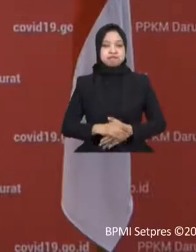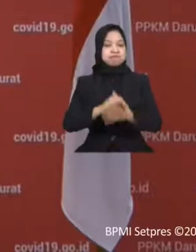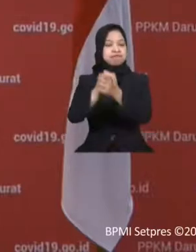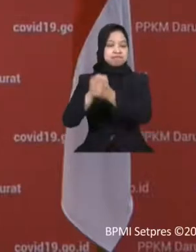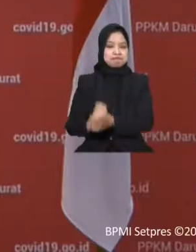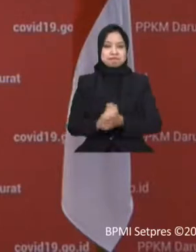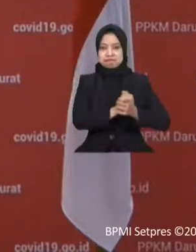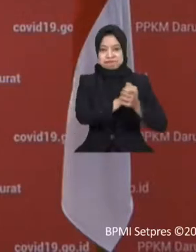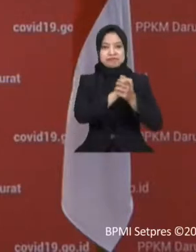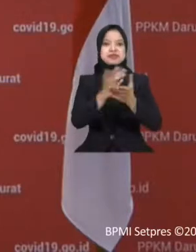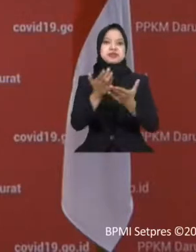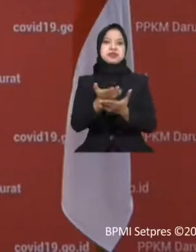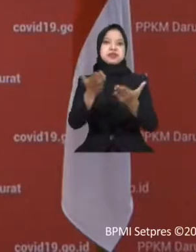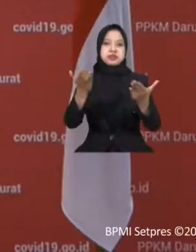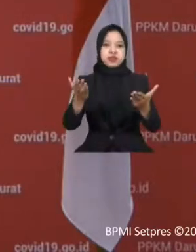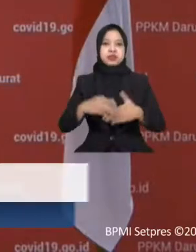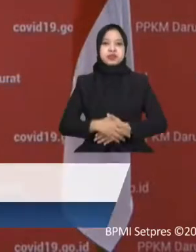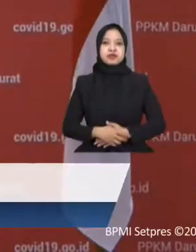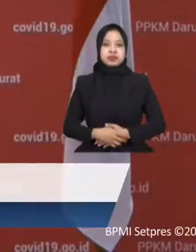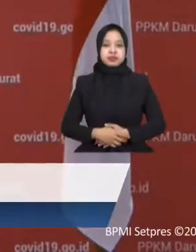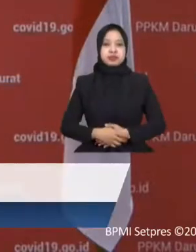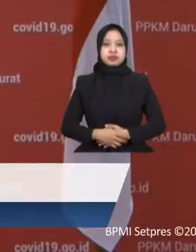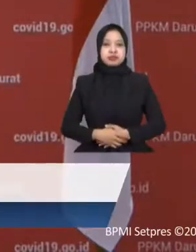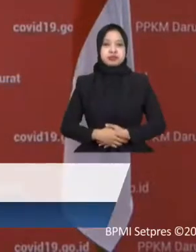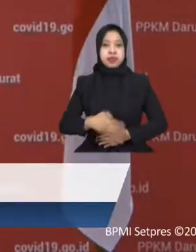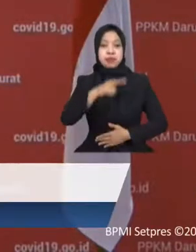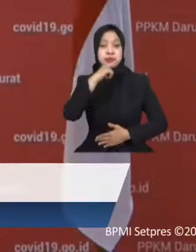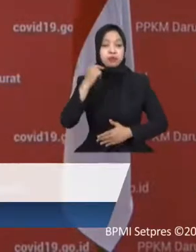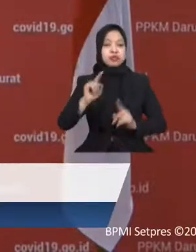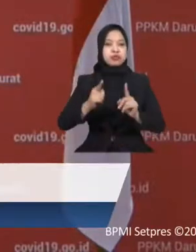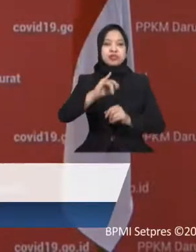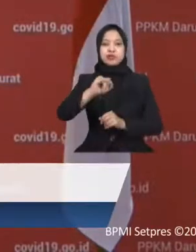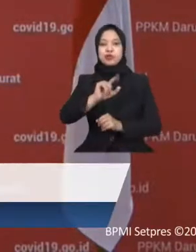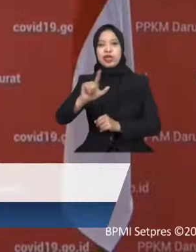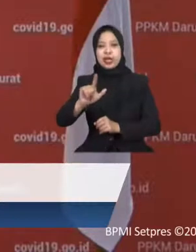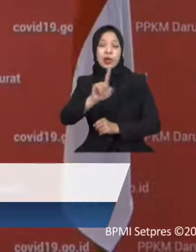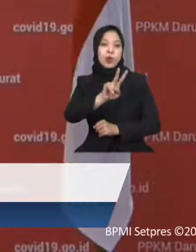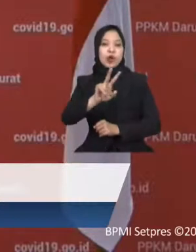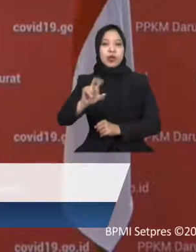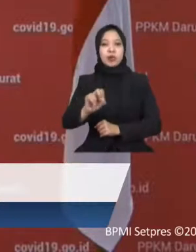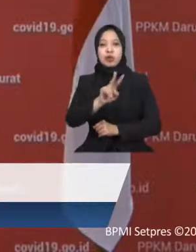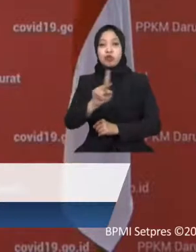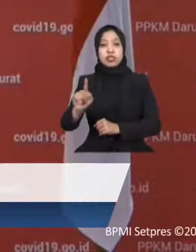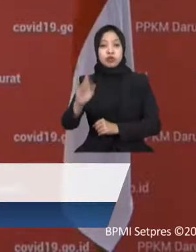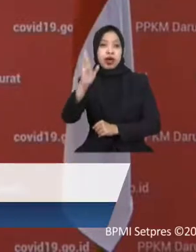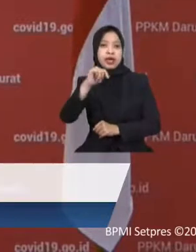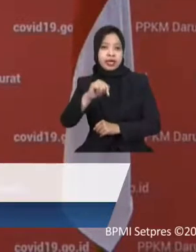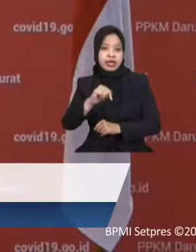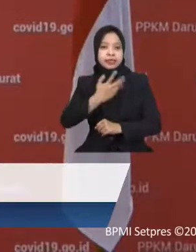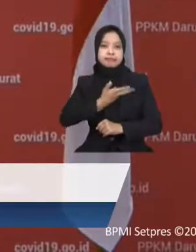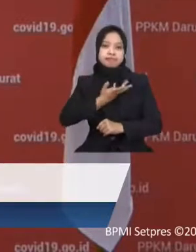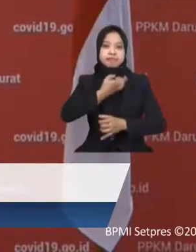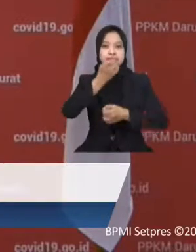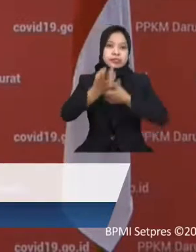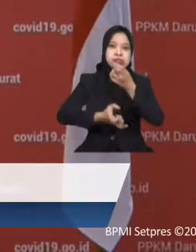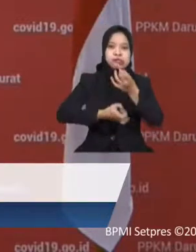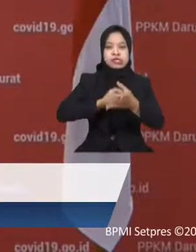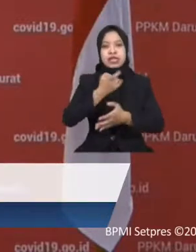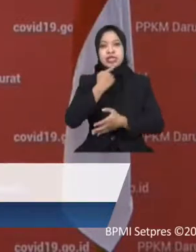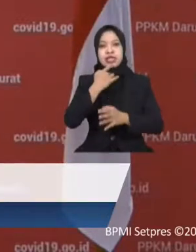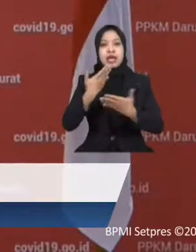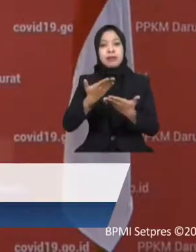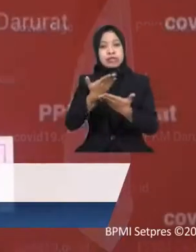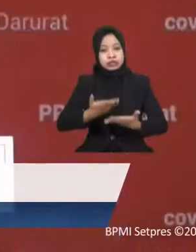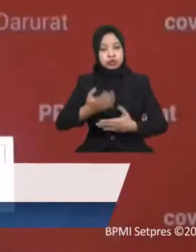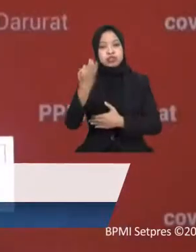sejahtera bagi kita semua hari ini Minggu 11 Juli 2021 saya akan menyampaikan perkembangan